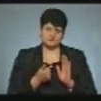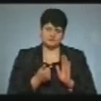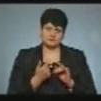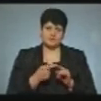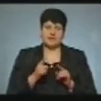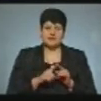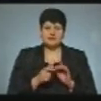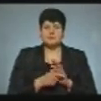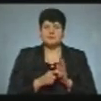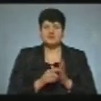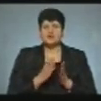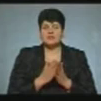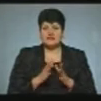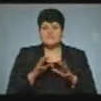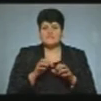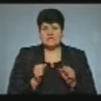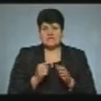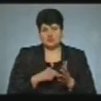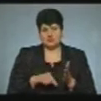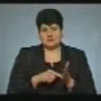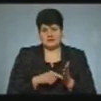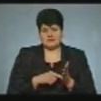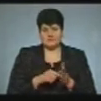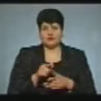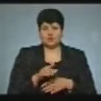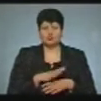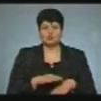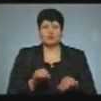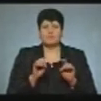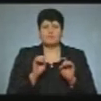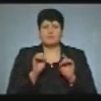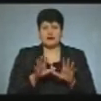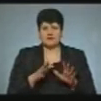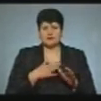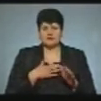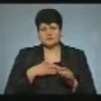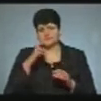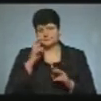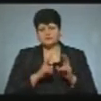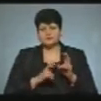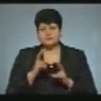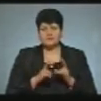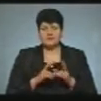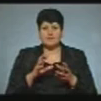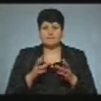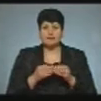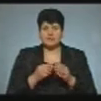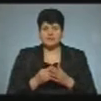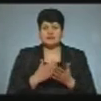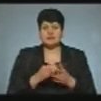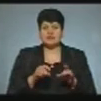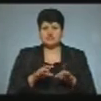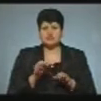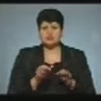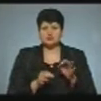є власністю міста. Воно було передано нашому комунальному підприємству на баланс. Є рішення суду